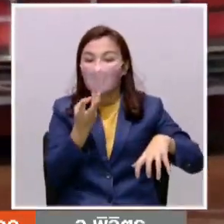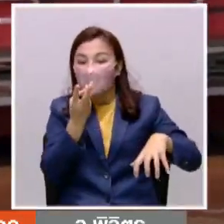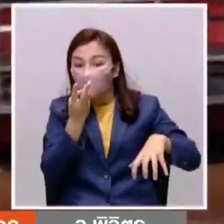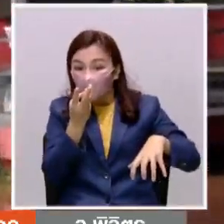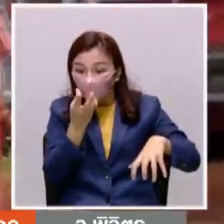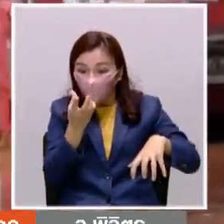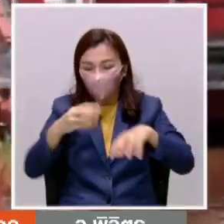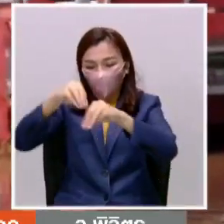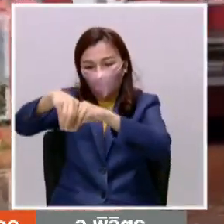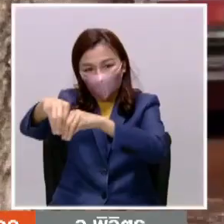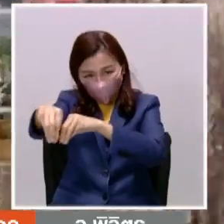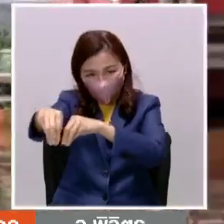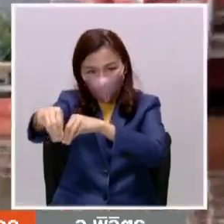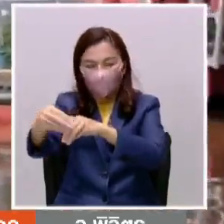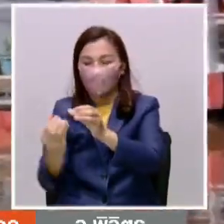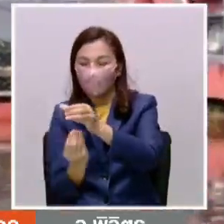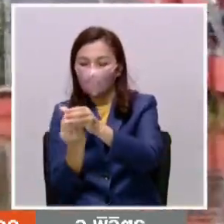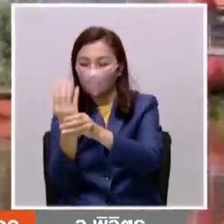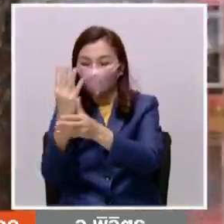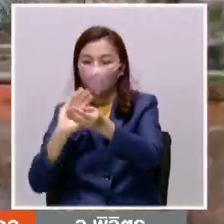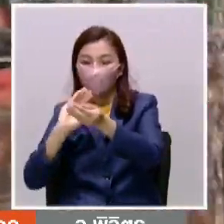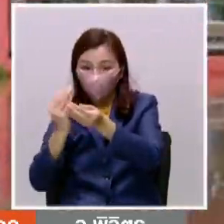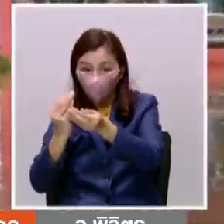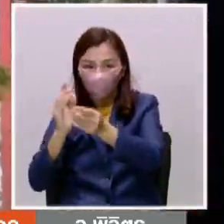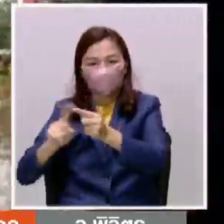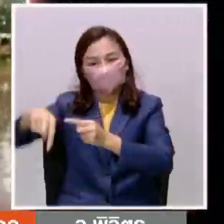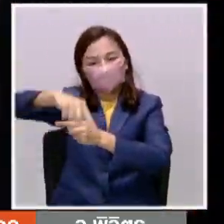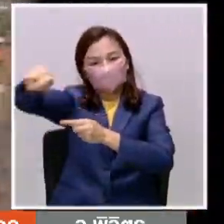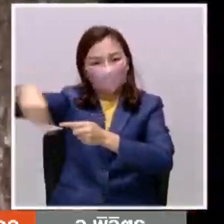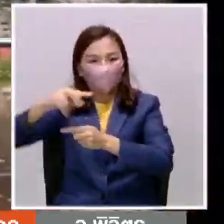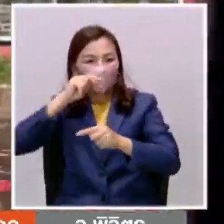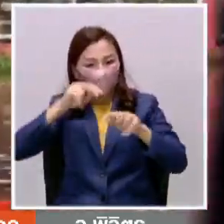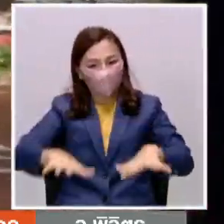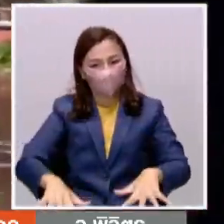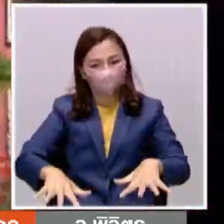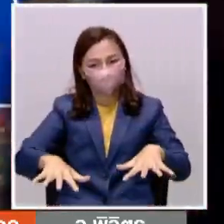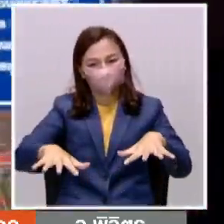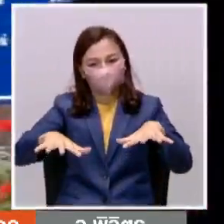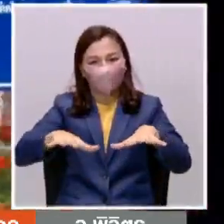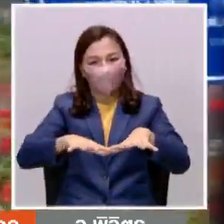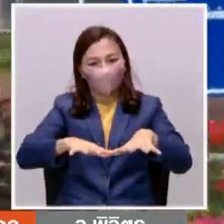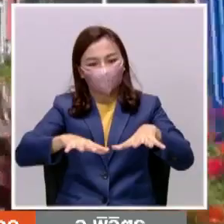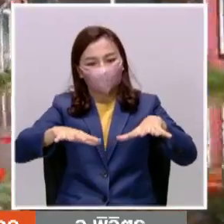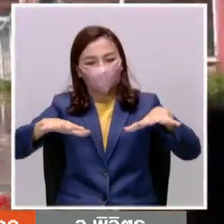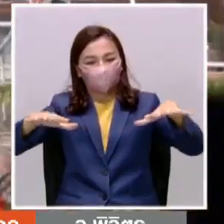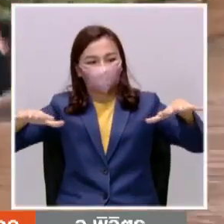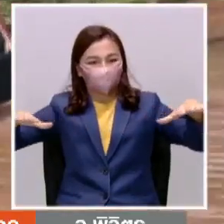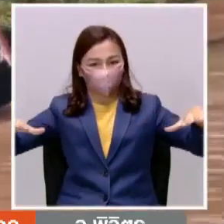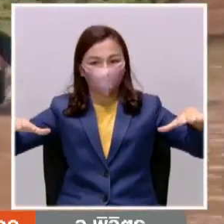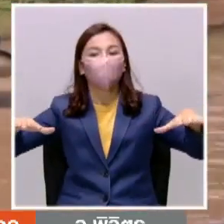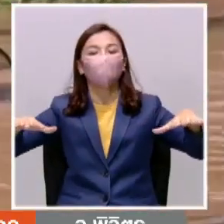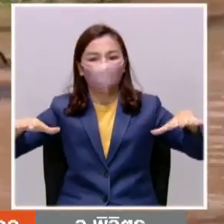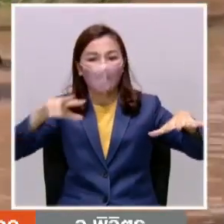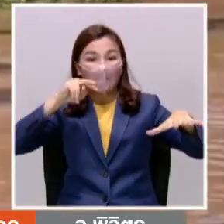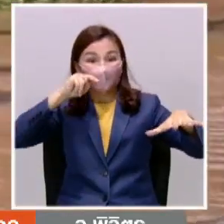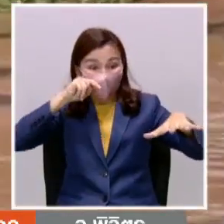ตำบลวังทรายพูนอำเภอวังทรายพูนค่ะพบว่ามีน้ำท่วมเป็นบริเวณกว้างเลยและกระแสน้ำก็ยัง